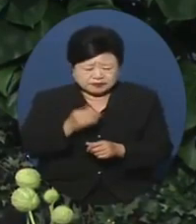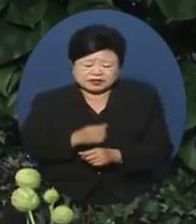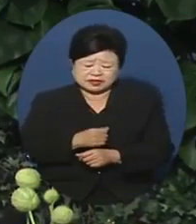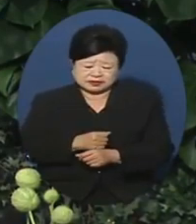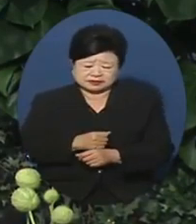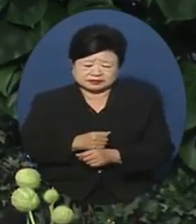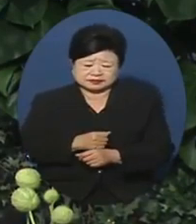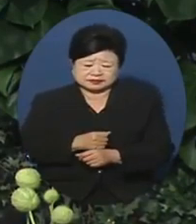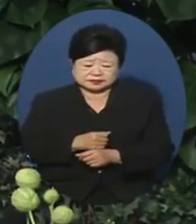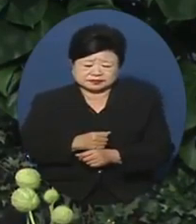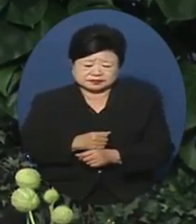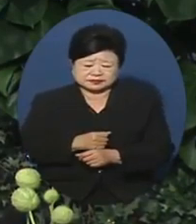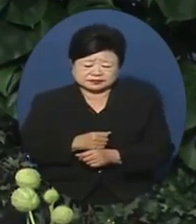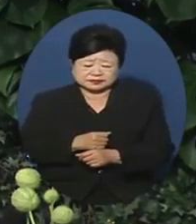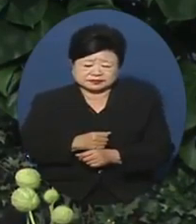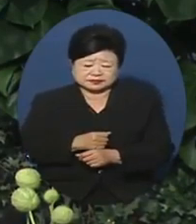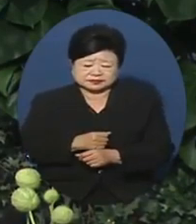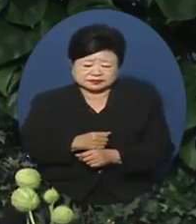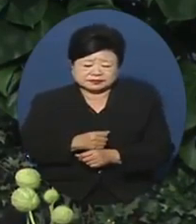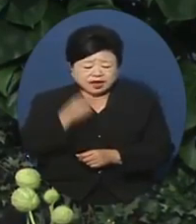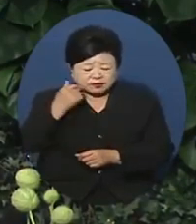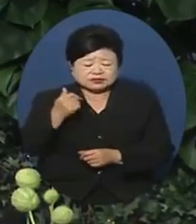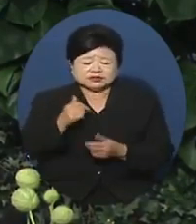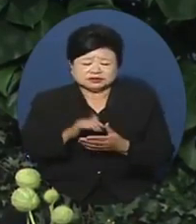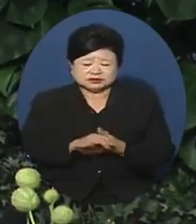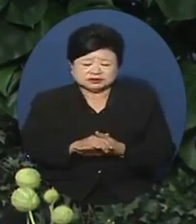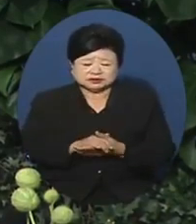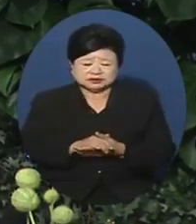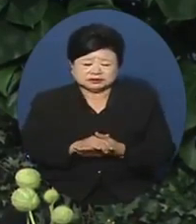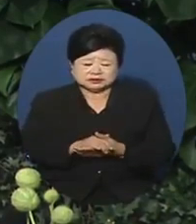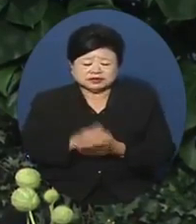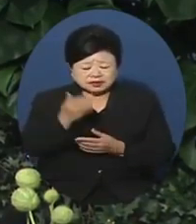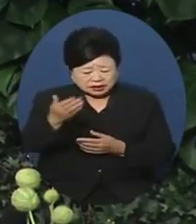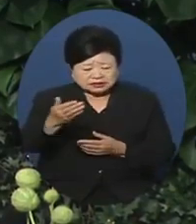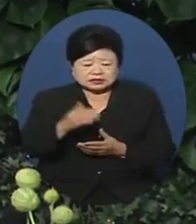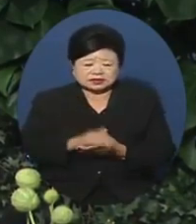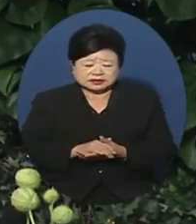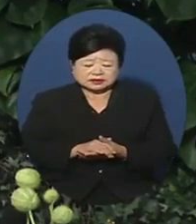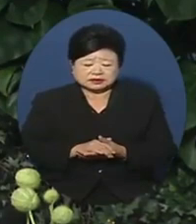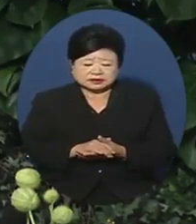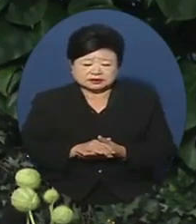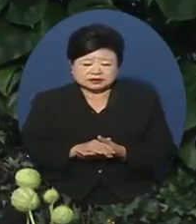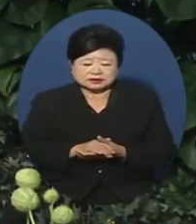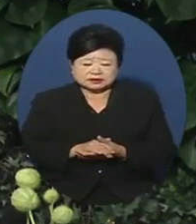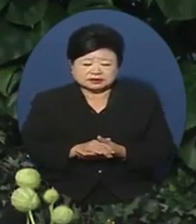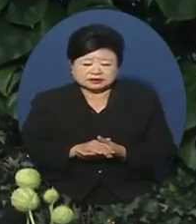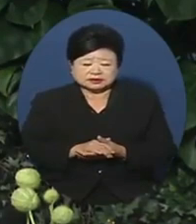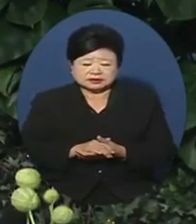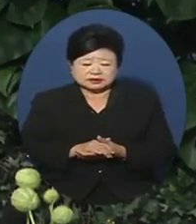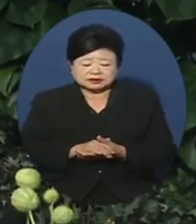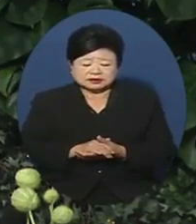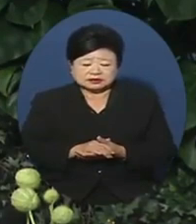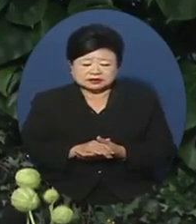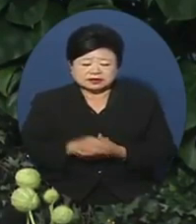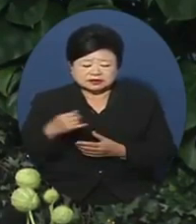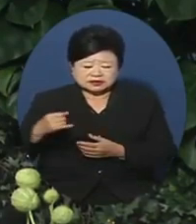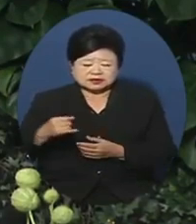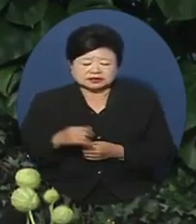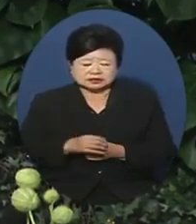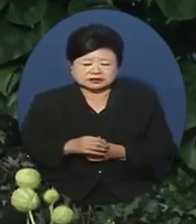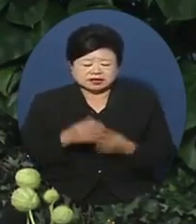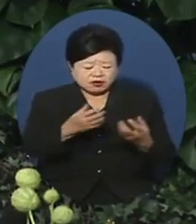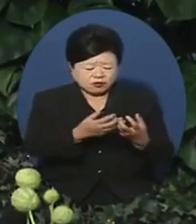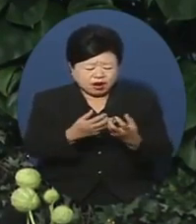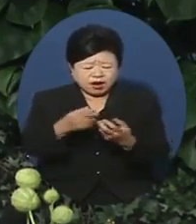아버지의 당신의 자녀들 여기 가득히